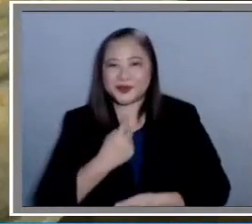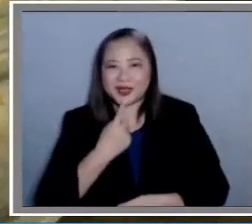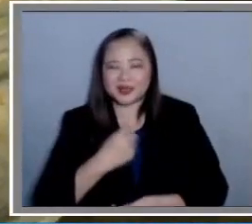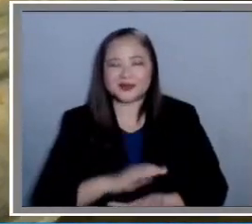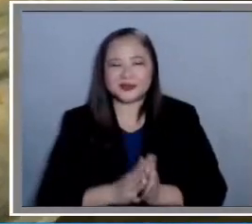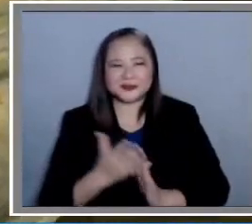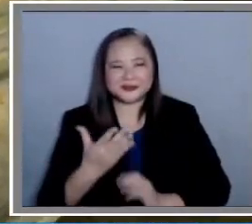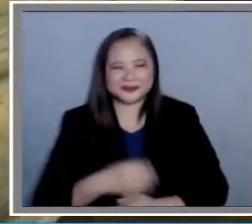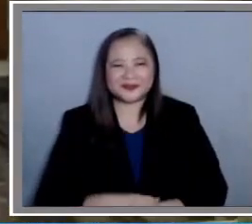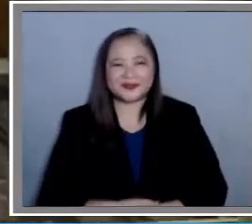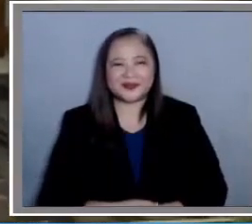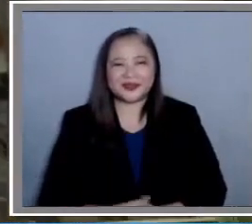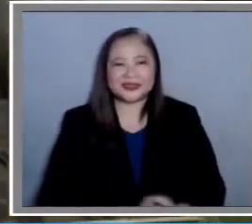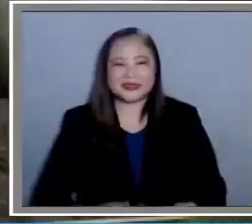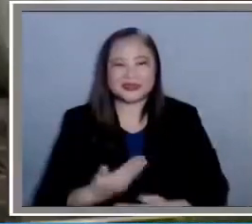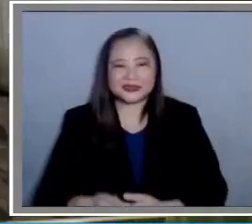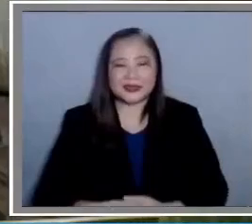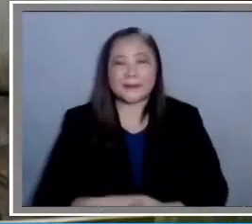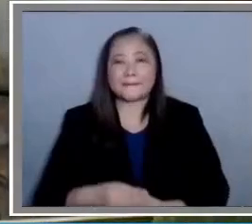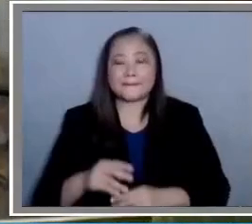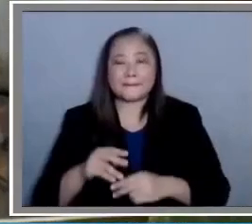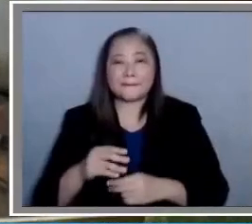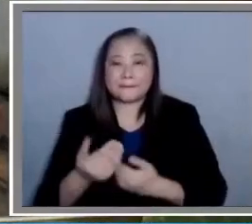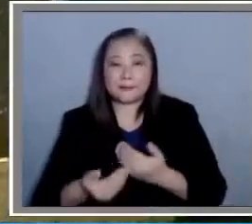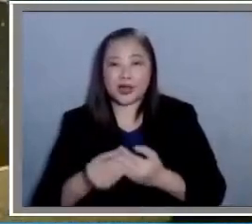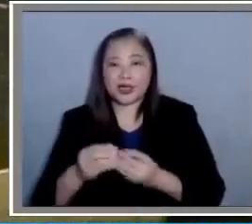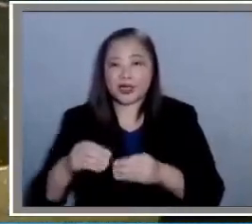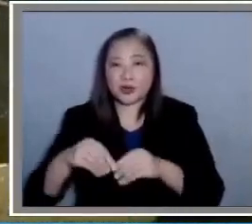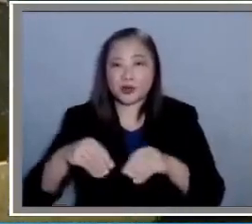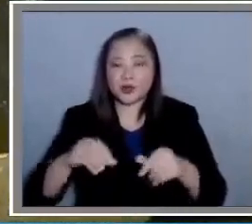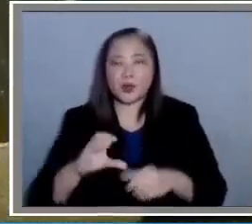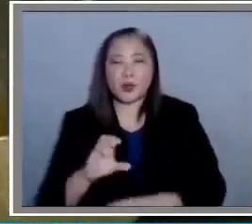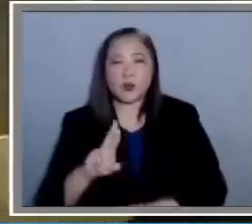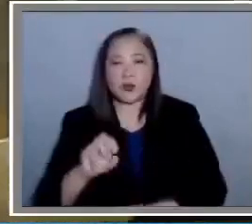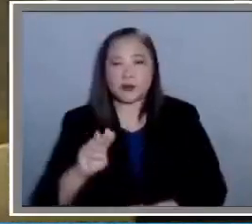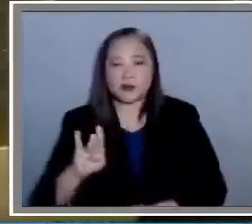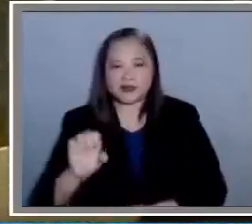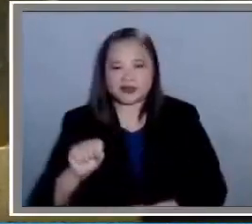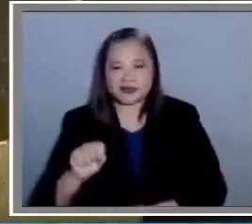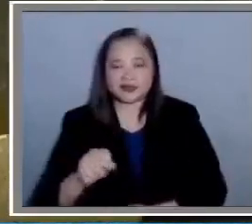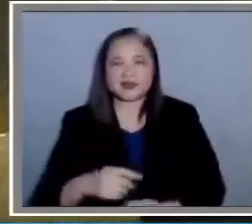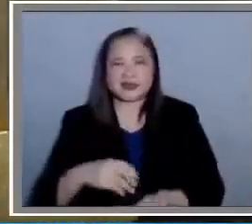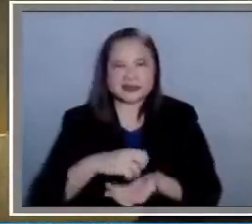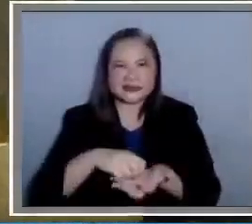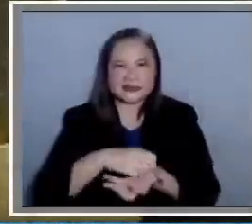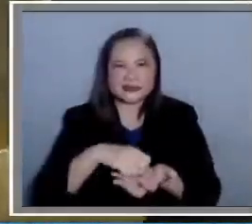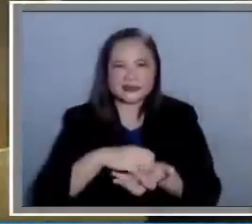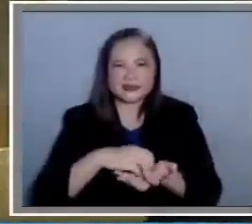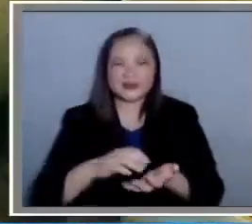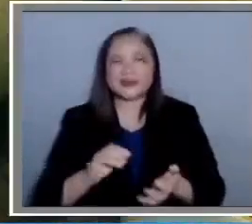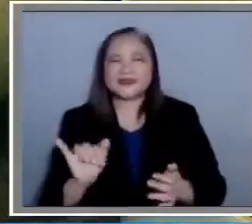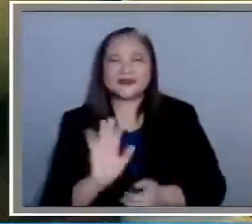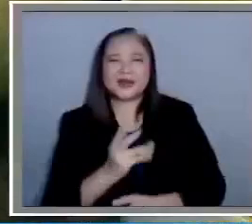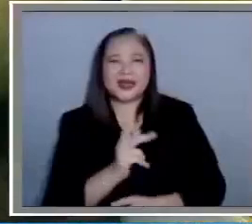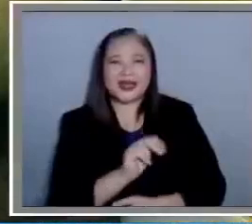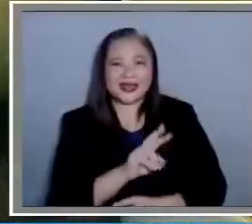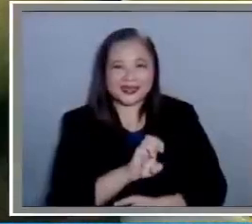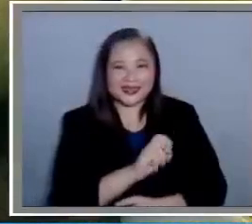natin ating breadcrumbs. Pampalapot po. Kumbaga sa kari-kari, di ba bigas po yung